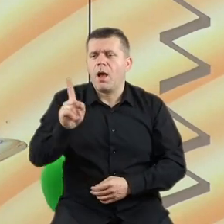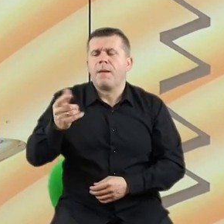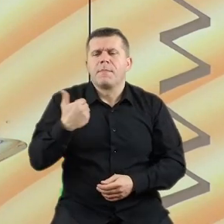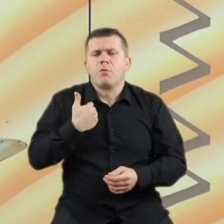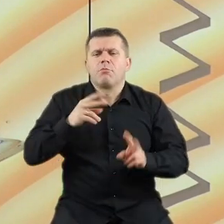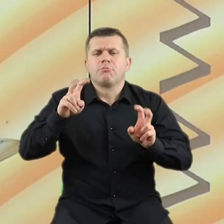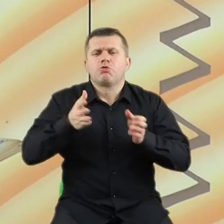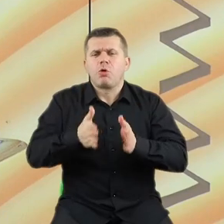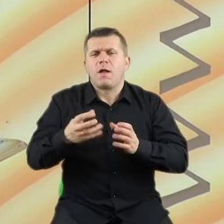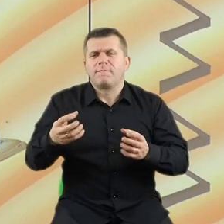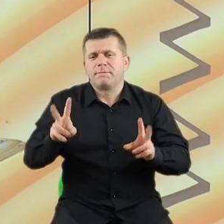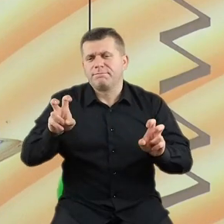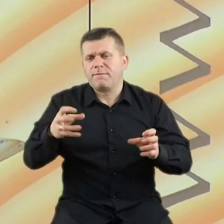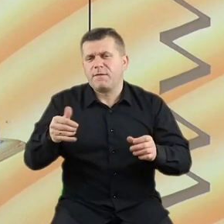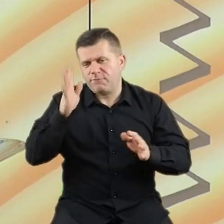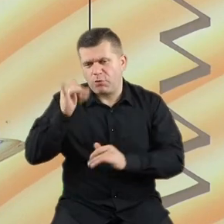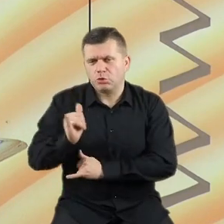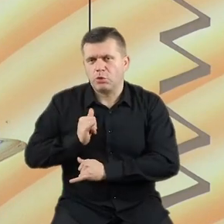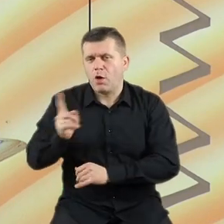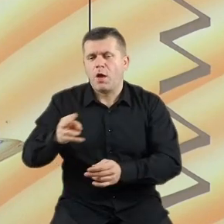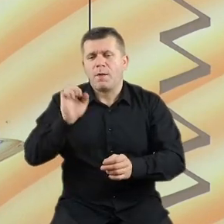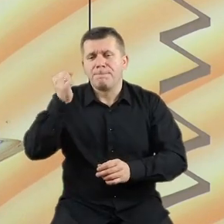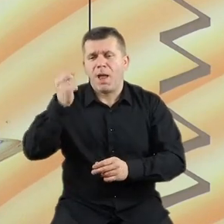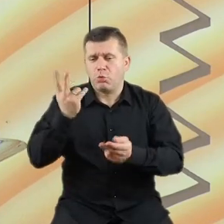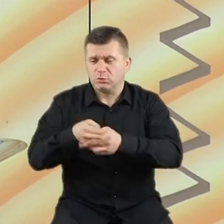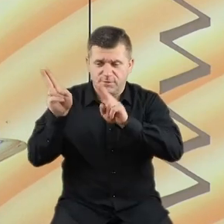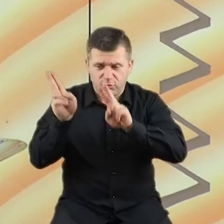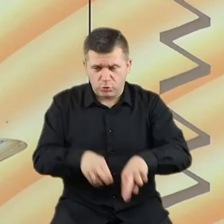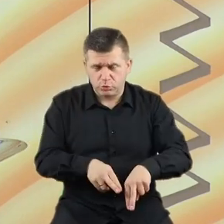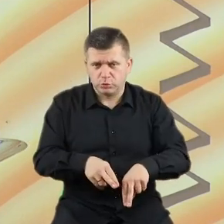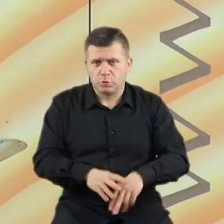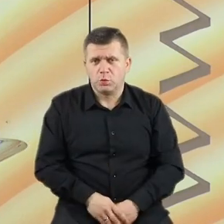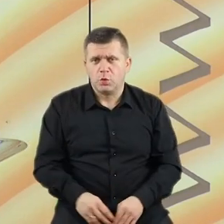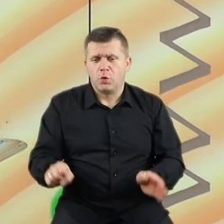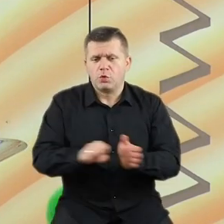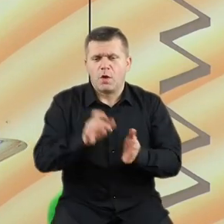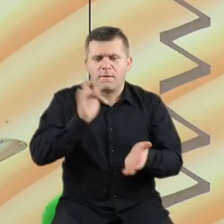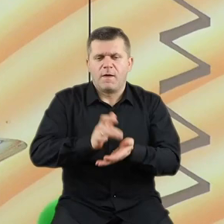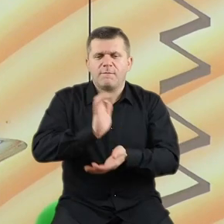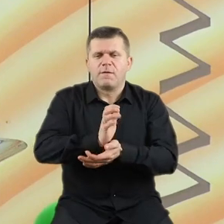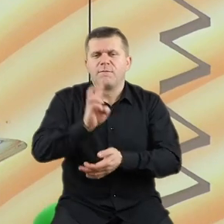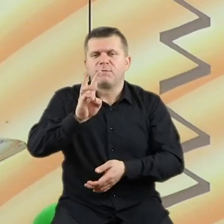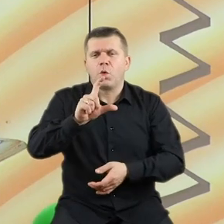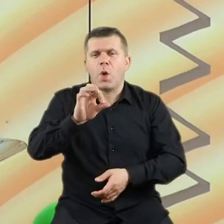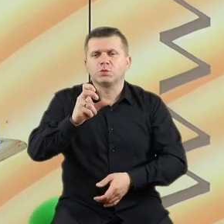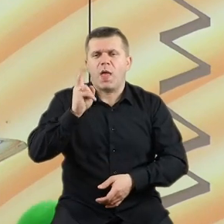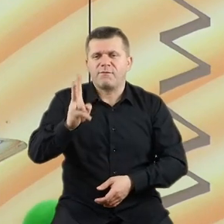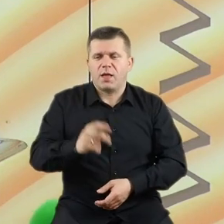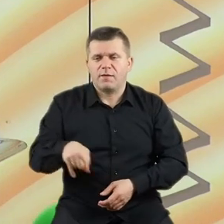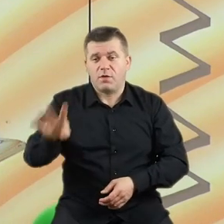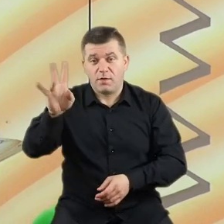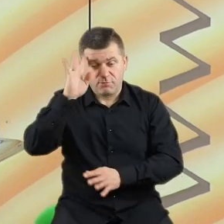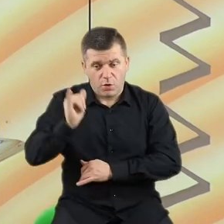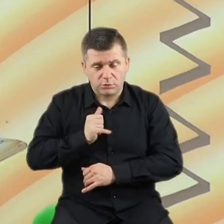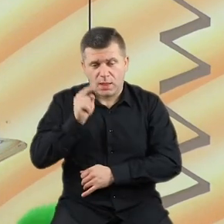taką drogę wojskową, że on po prostu wrócił z Berlina z tymi saperami do Włocławka, tam jego oddział stacjonował. Tam